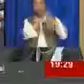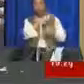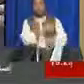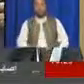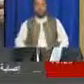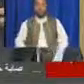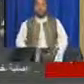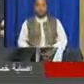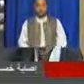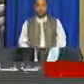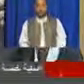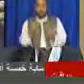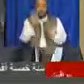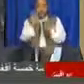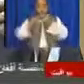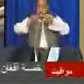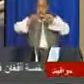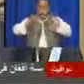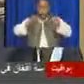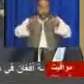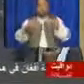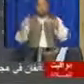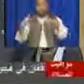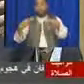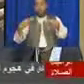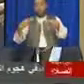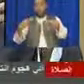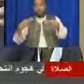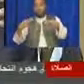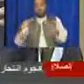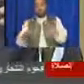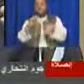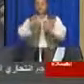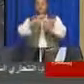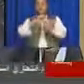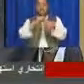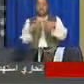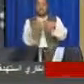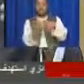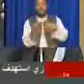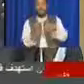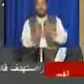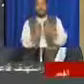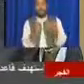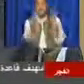هذه التي تتبع او تتبع كل الناس